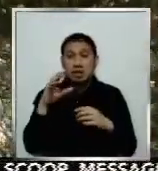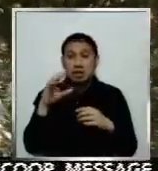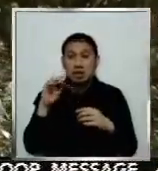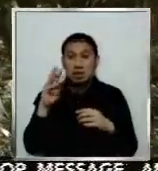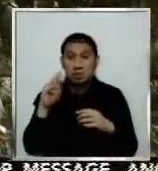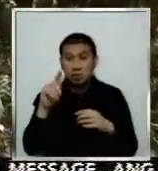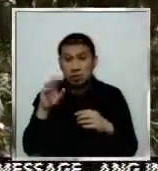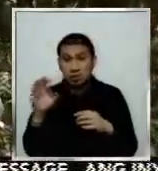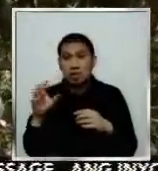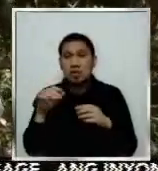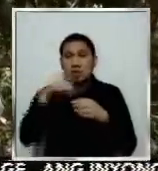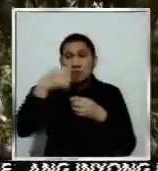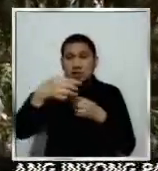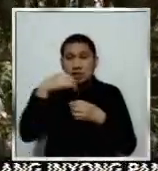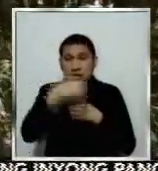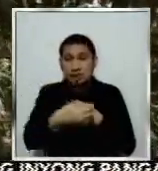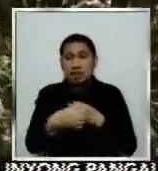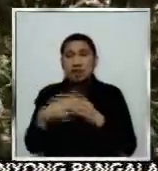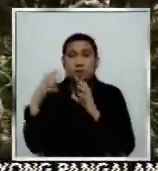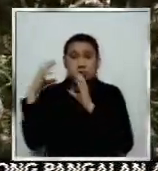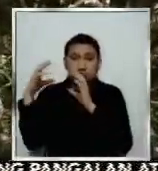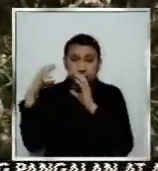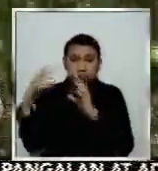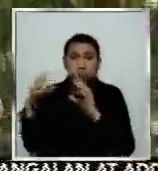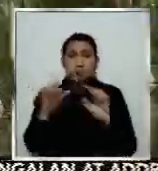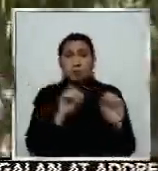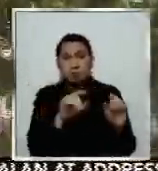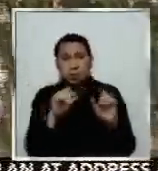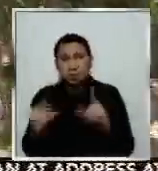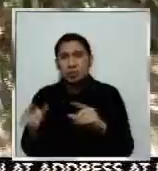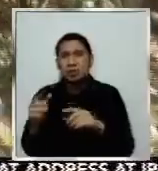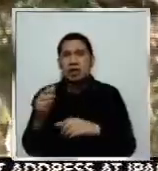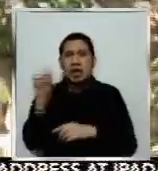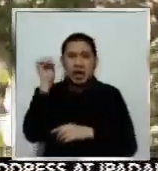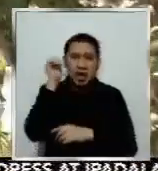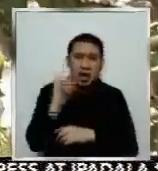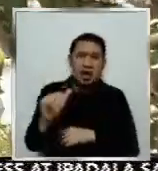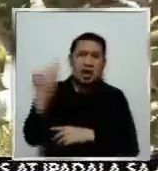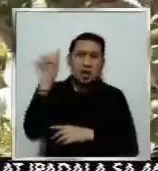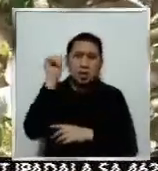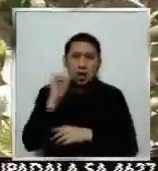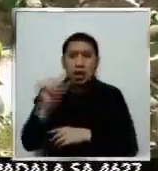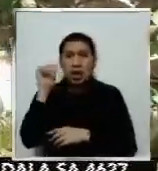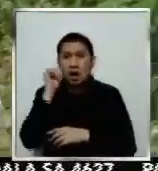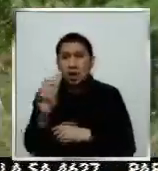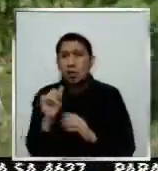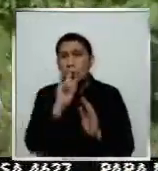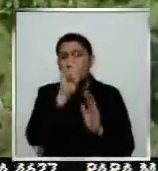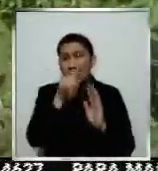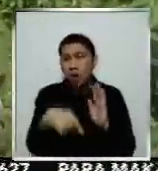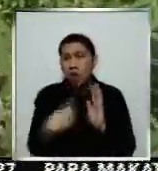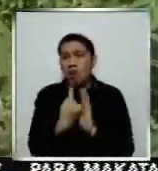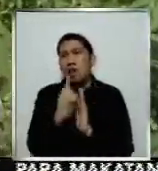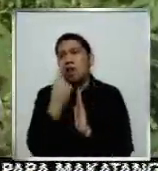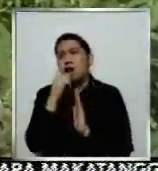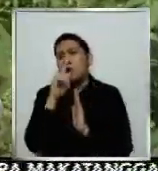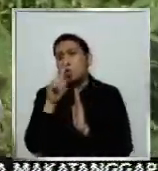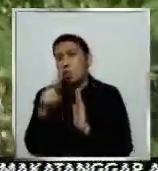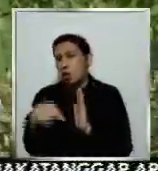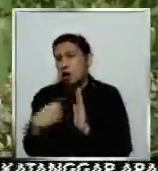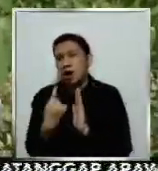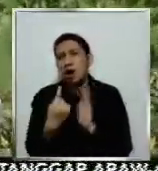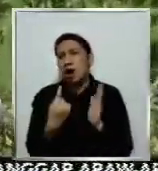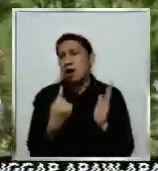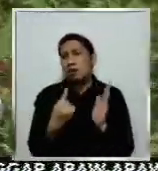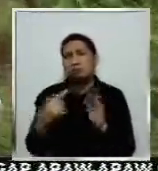ang kanyang ikinabubuhay. Araw-araw, halos isang oras niyang tinatahak ang maburol at